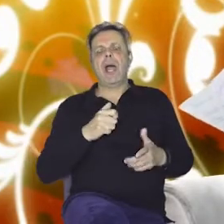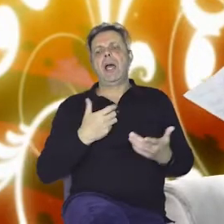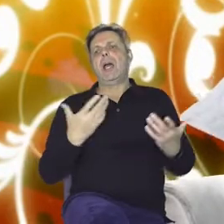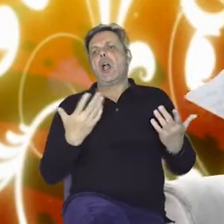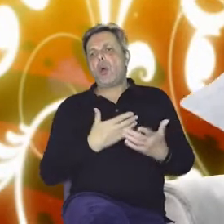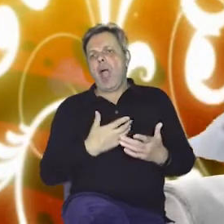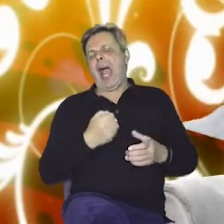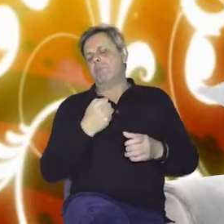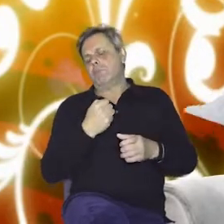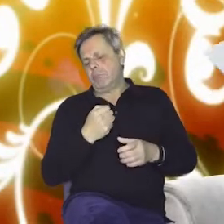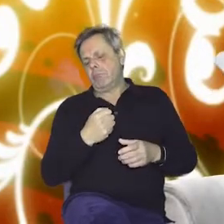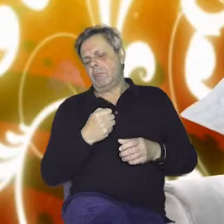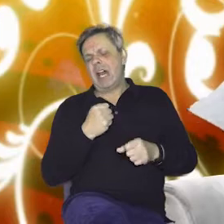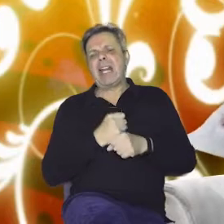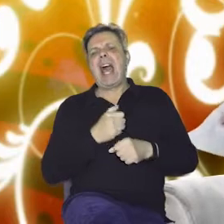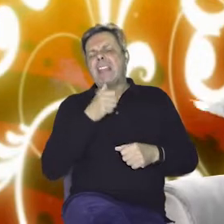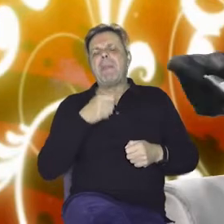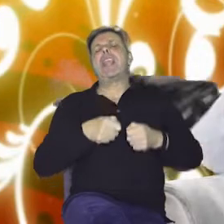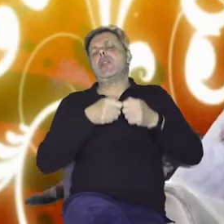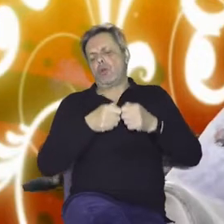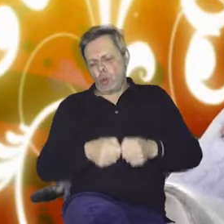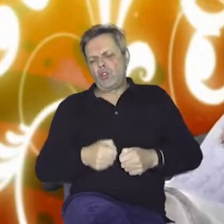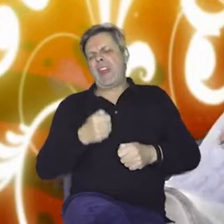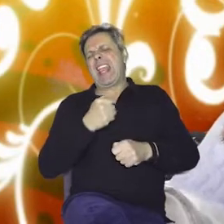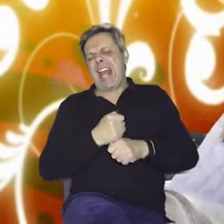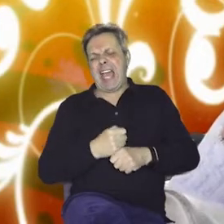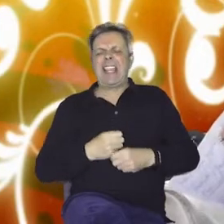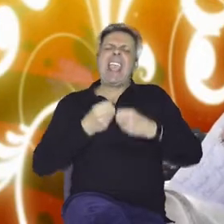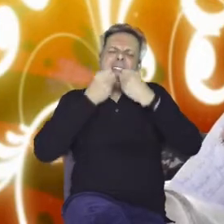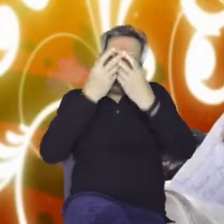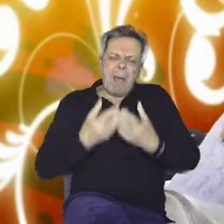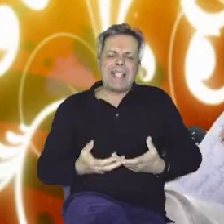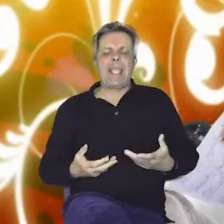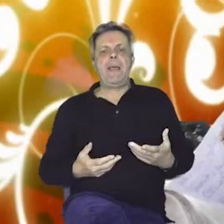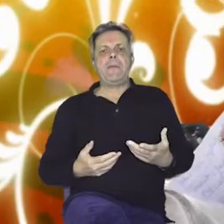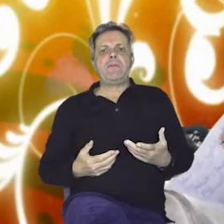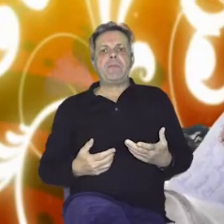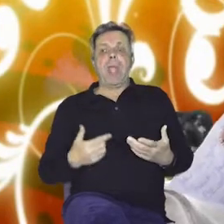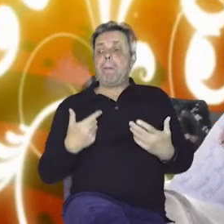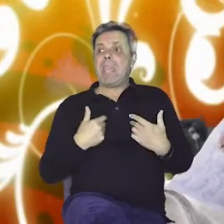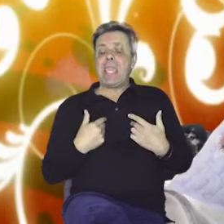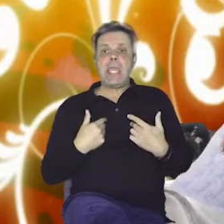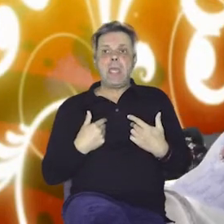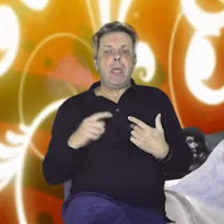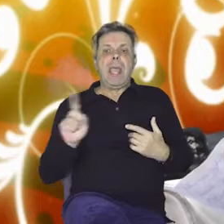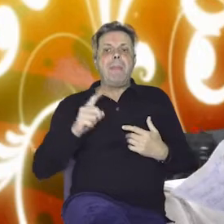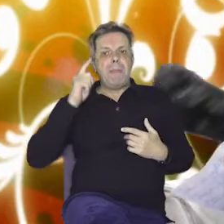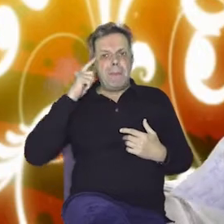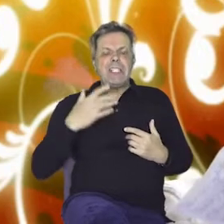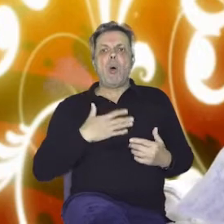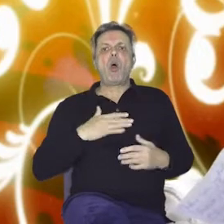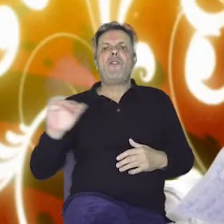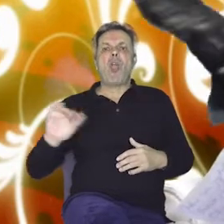društvenim zvanjima i znanjima i informacijama, da mi apsolutno ne mislimo o svojoj